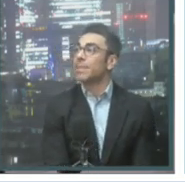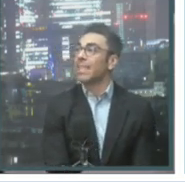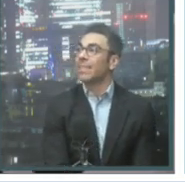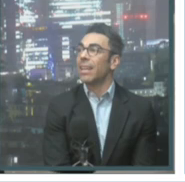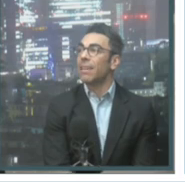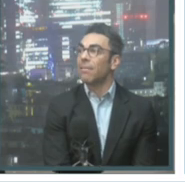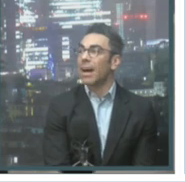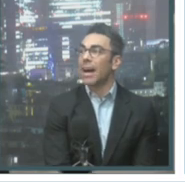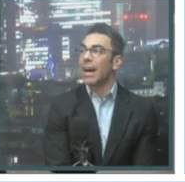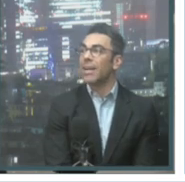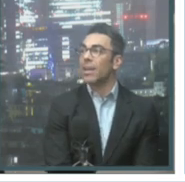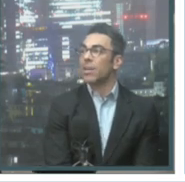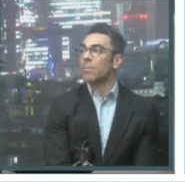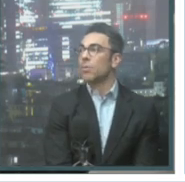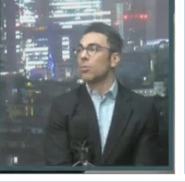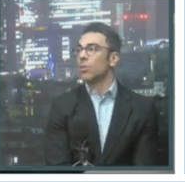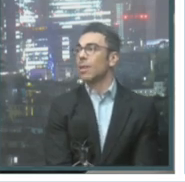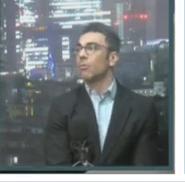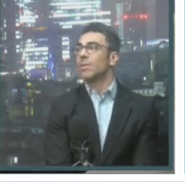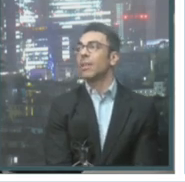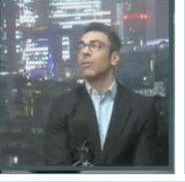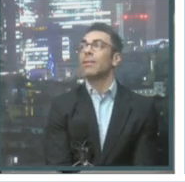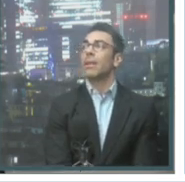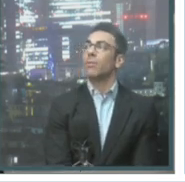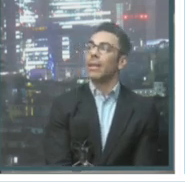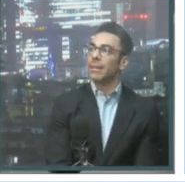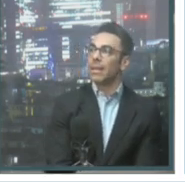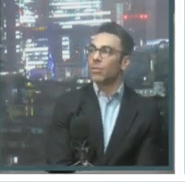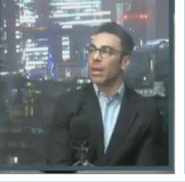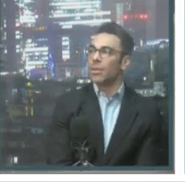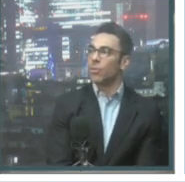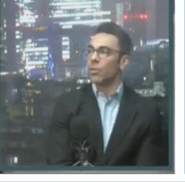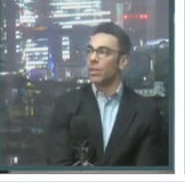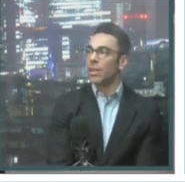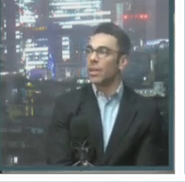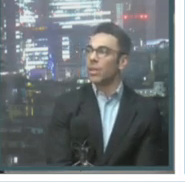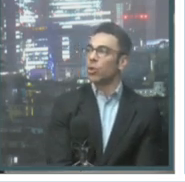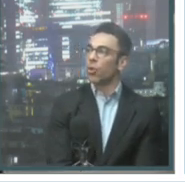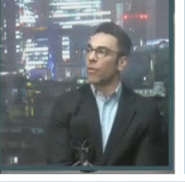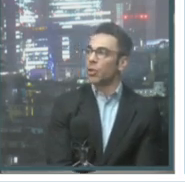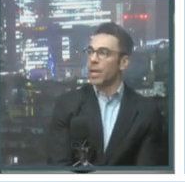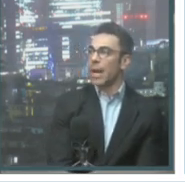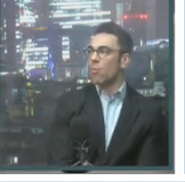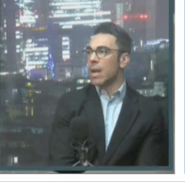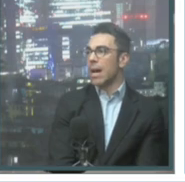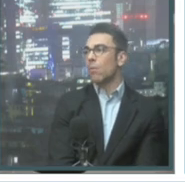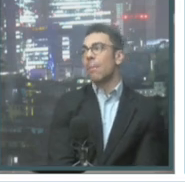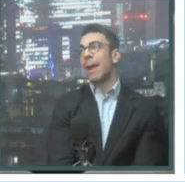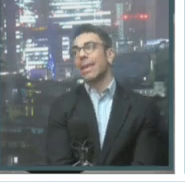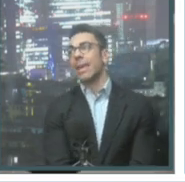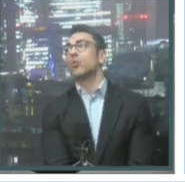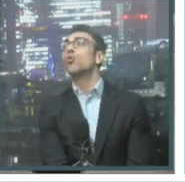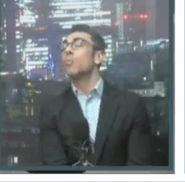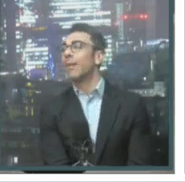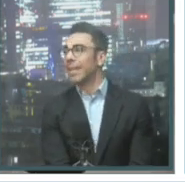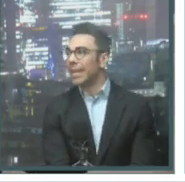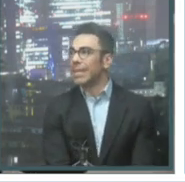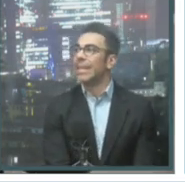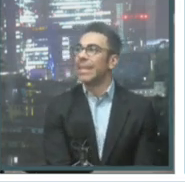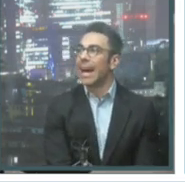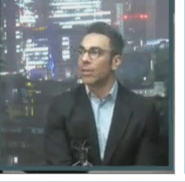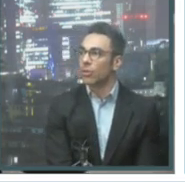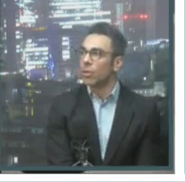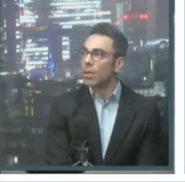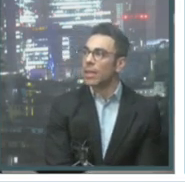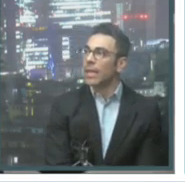sette anni fa sono stato inserito all'interno dell'ente nazionale sordi dove c'era una branca che si occupava del